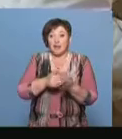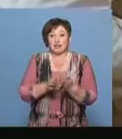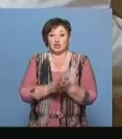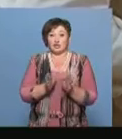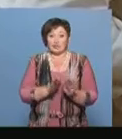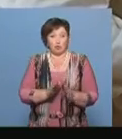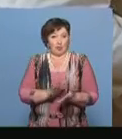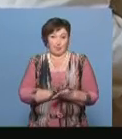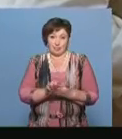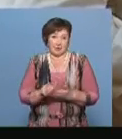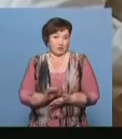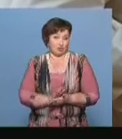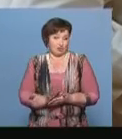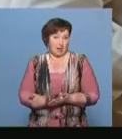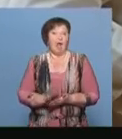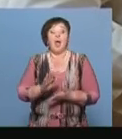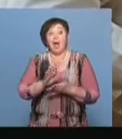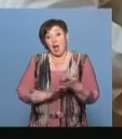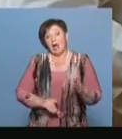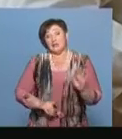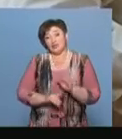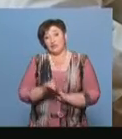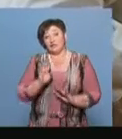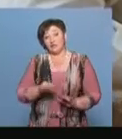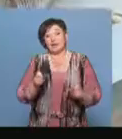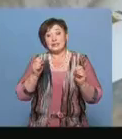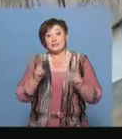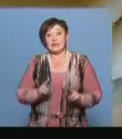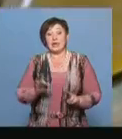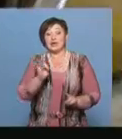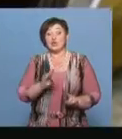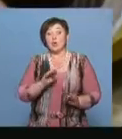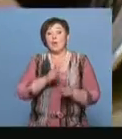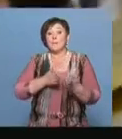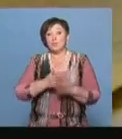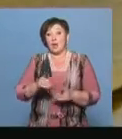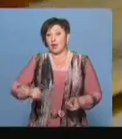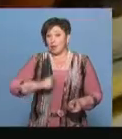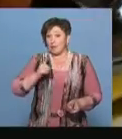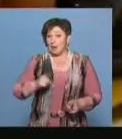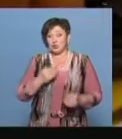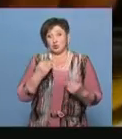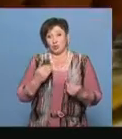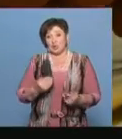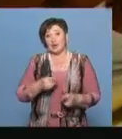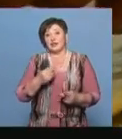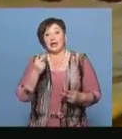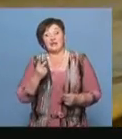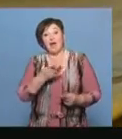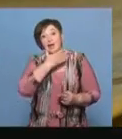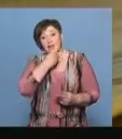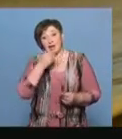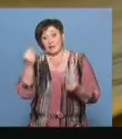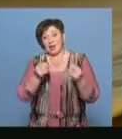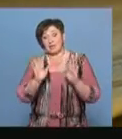таким вот образом. А дальше в дело вступает специальный реставрационный утюг. В руках мастера он творит чудеса. А нарядные экспонаты